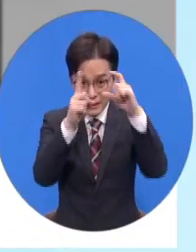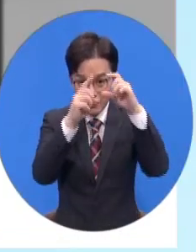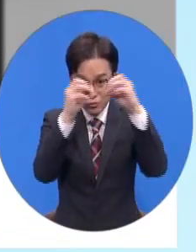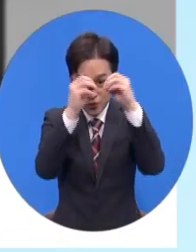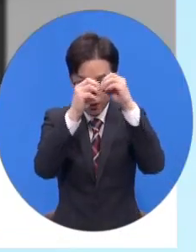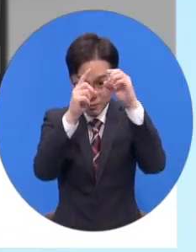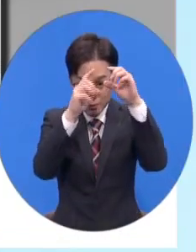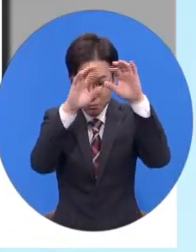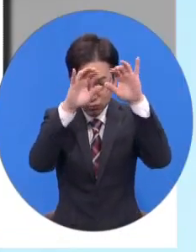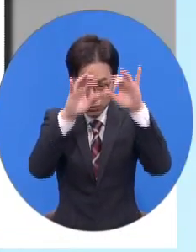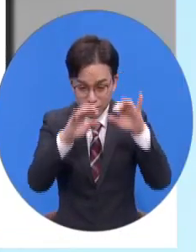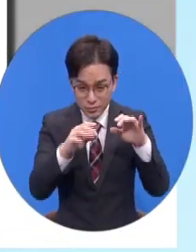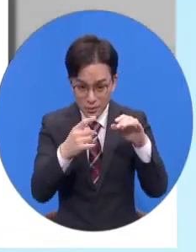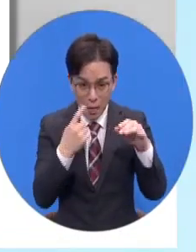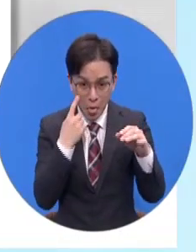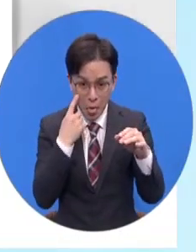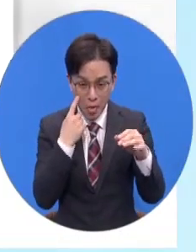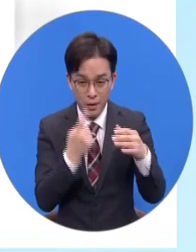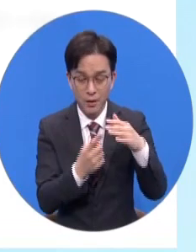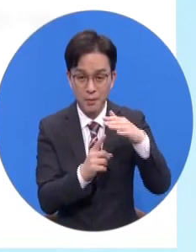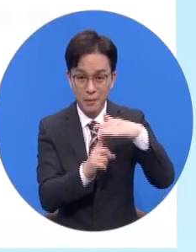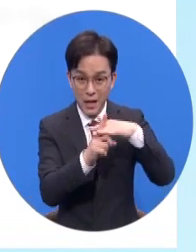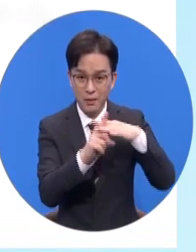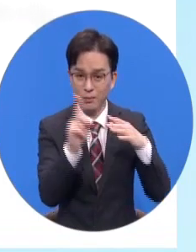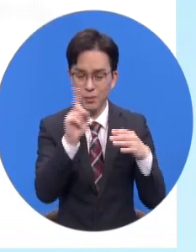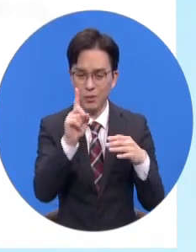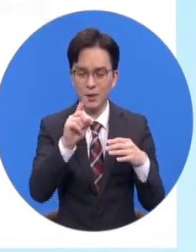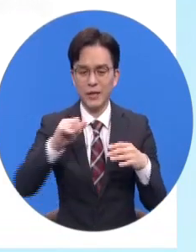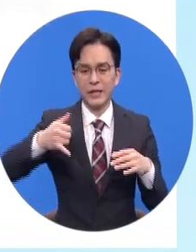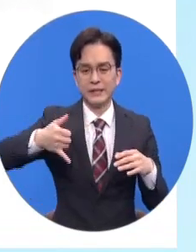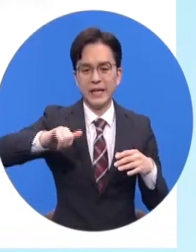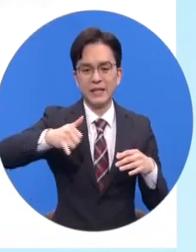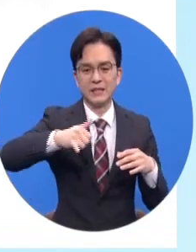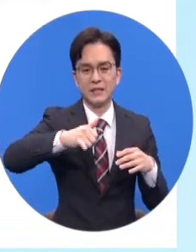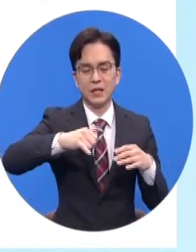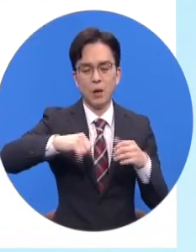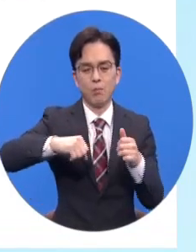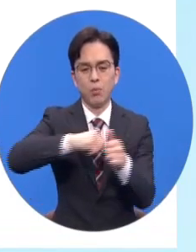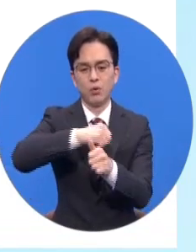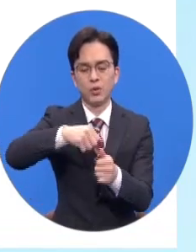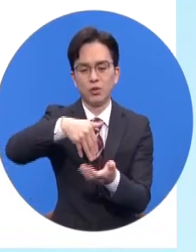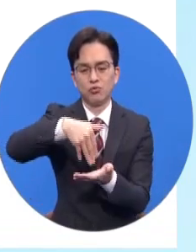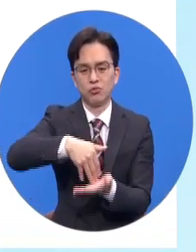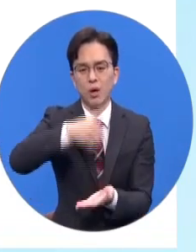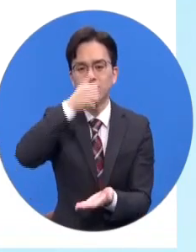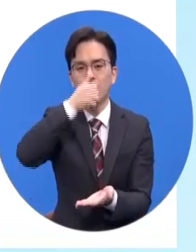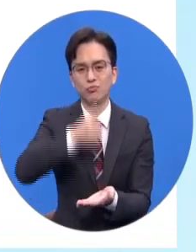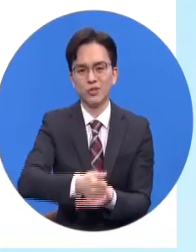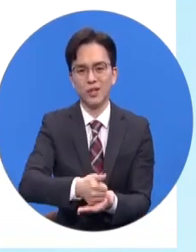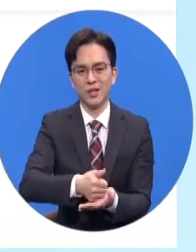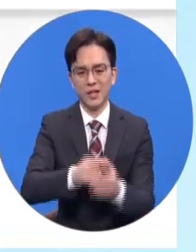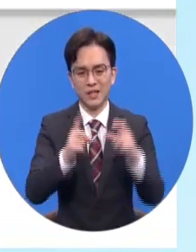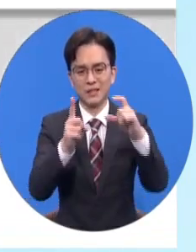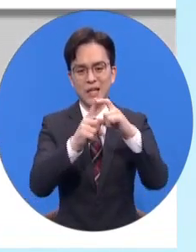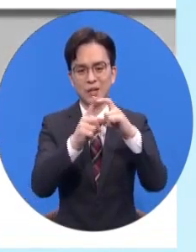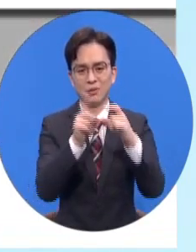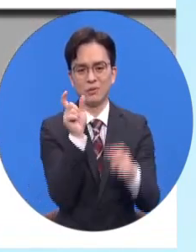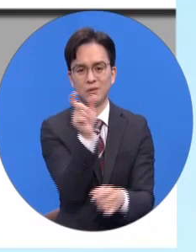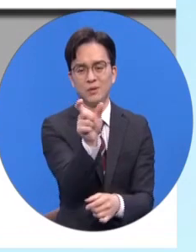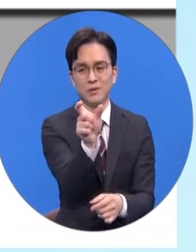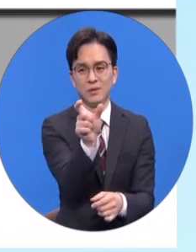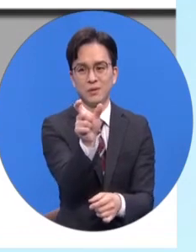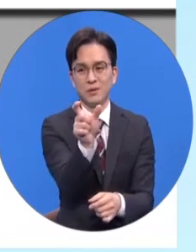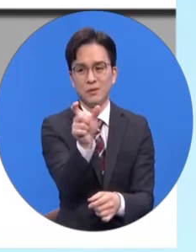어머니를 살해한 사건인데 데이트 폭력 이란 단어를 쓰다 보니까 조금 미와 있는게 아니냐 라는 여론이 나오면서 아마 지금